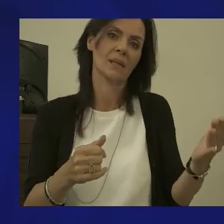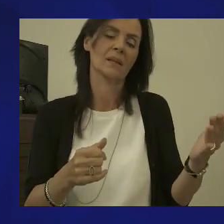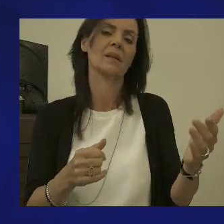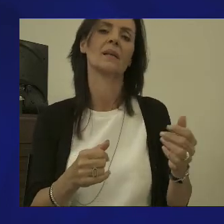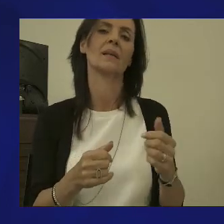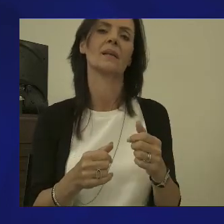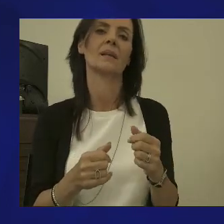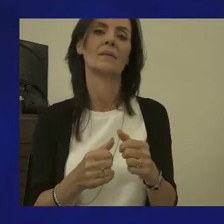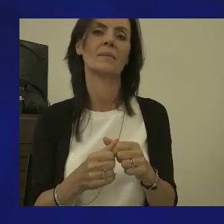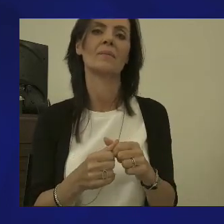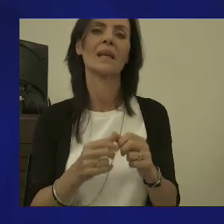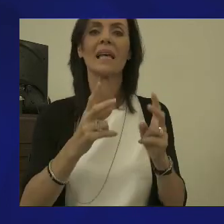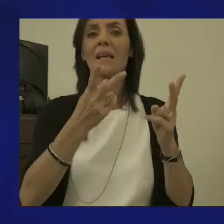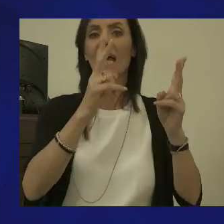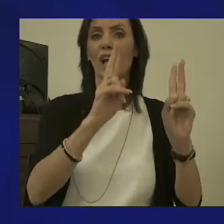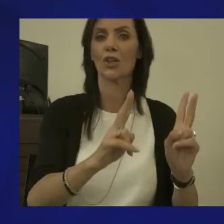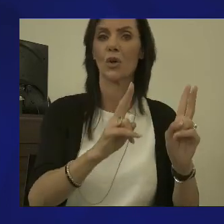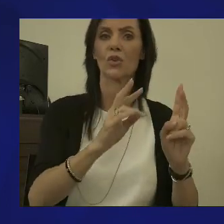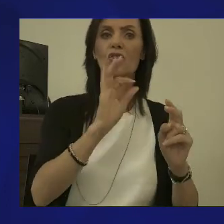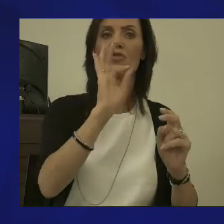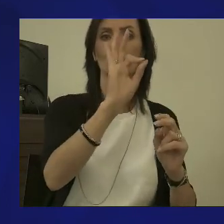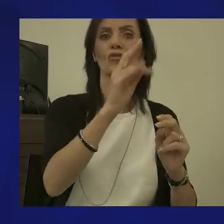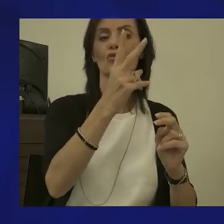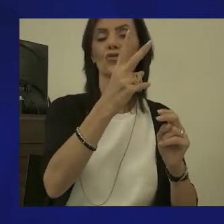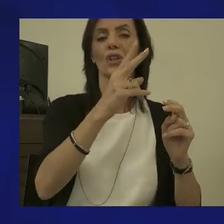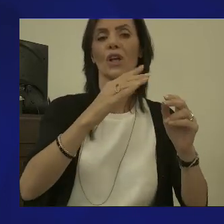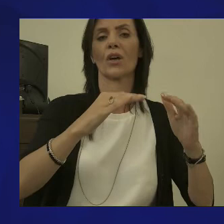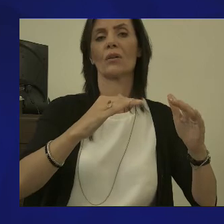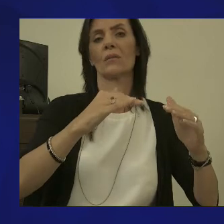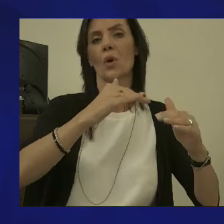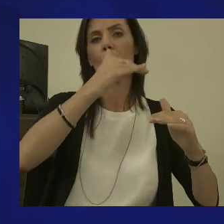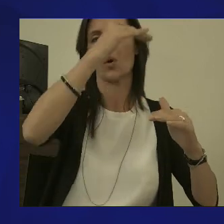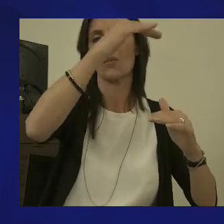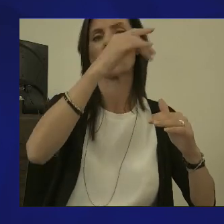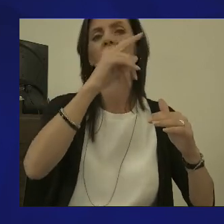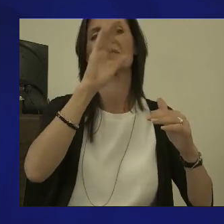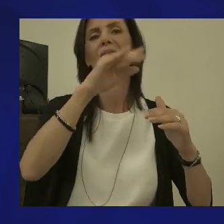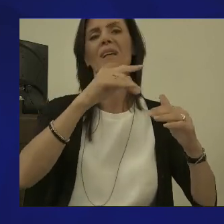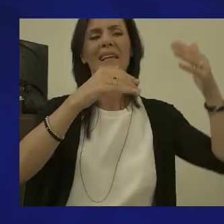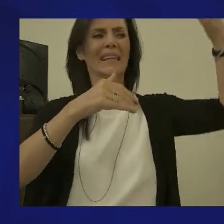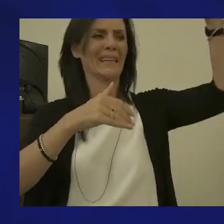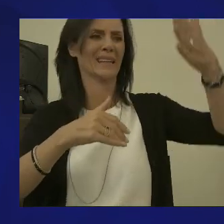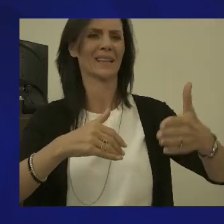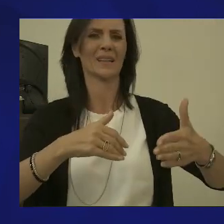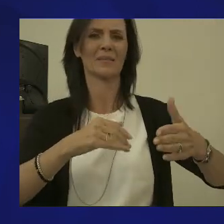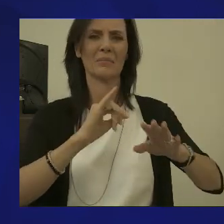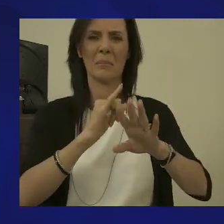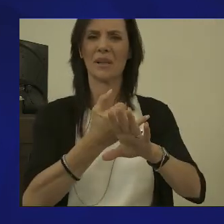שלהם חניון של שתי קומות, קיר בטון כזה מכוער. אנחנו אפילו לא